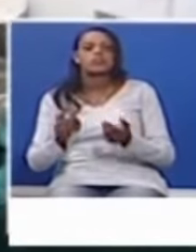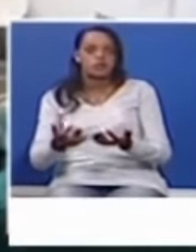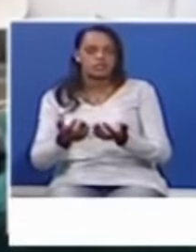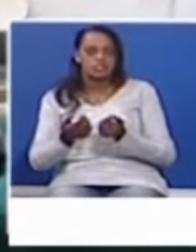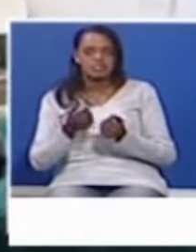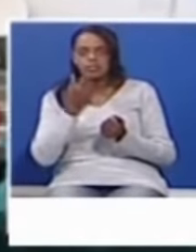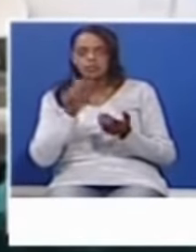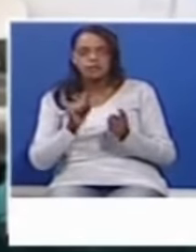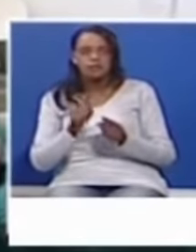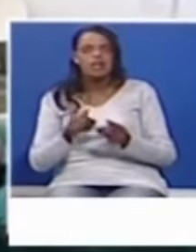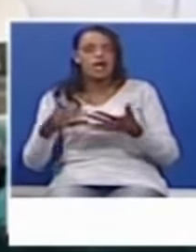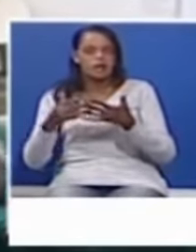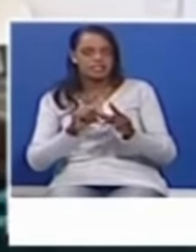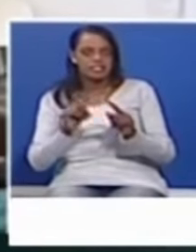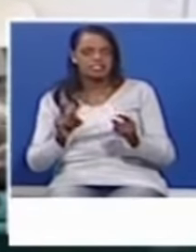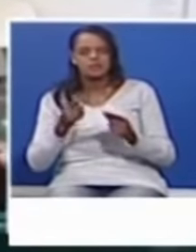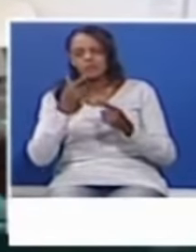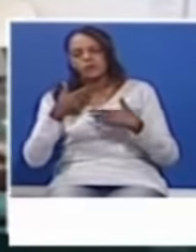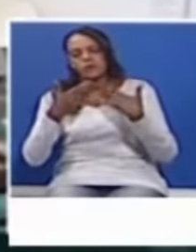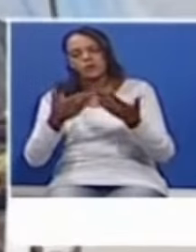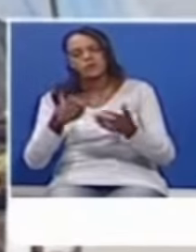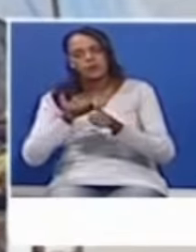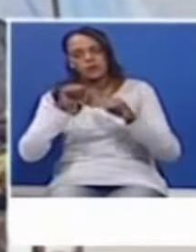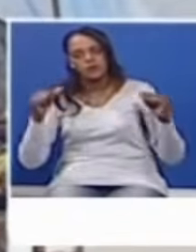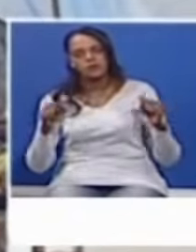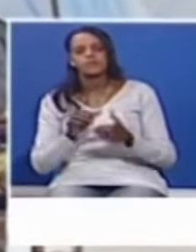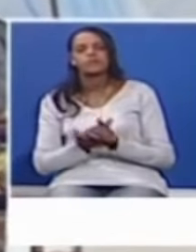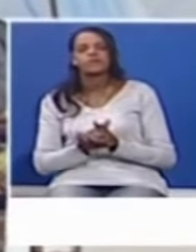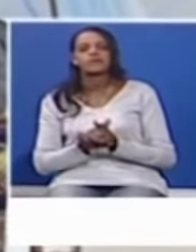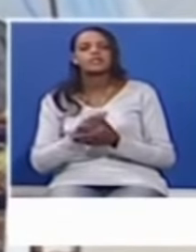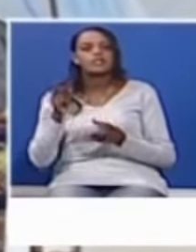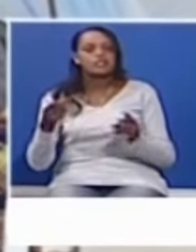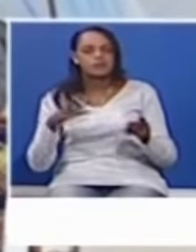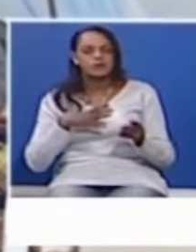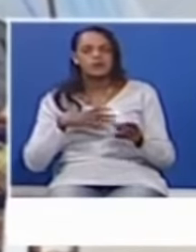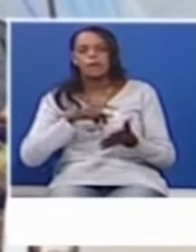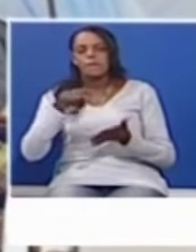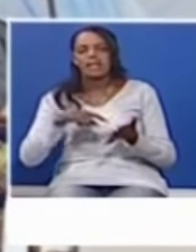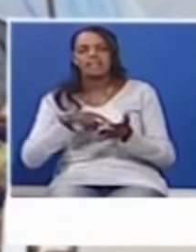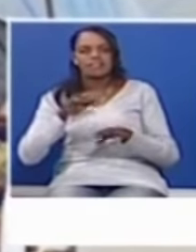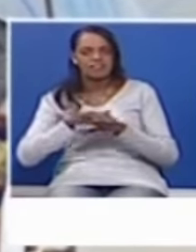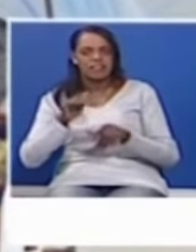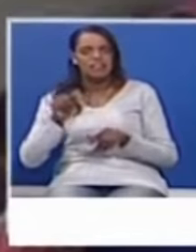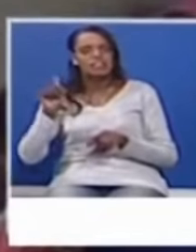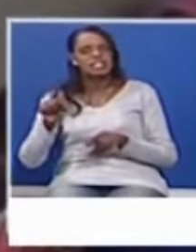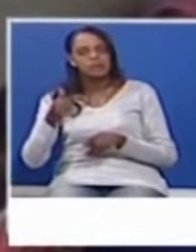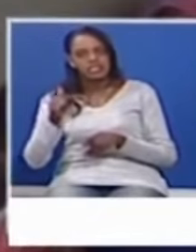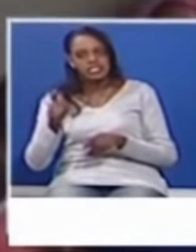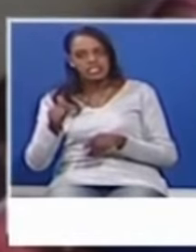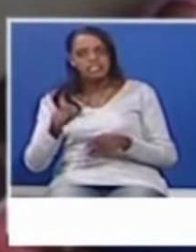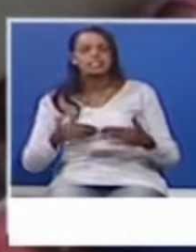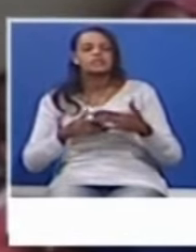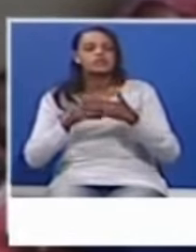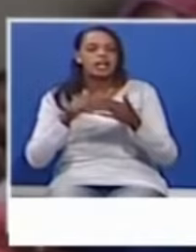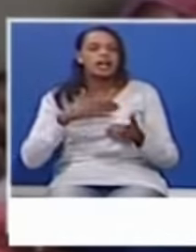ደም ንምርጋጽ ሕብረተሰብ ወለንታዊ ልግሲ ደም ክዕዝዝ ጸዊዑ እዚ ከምዚ ኢሉ እንከሎ ማእከል ጥዕና ከተማ ተሰንያ ምክትታል ጥዕና ነፍሰ